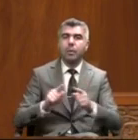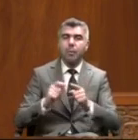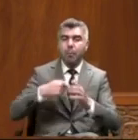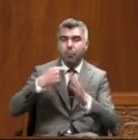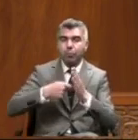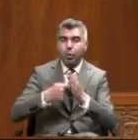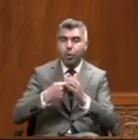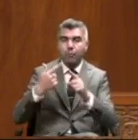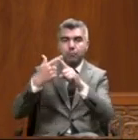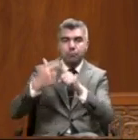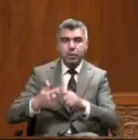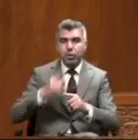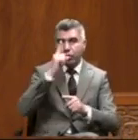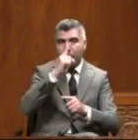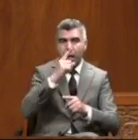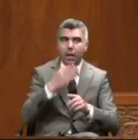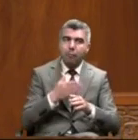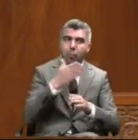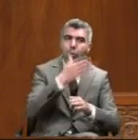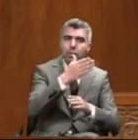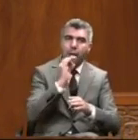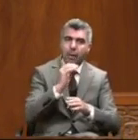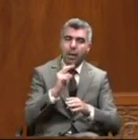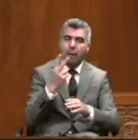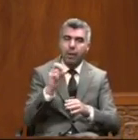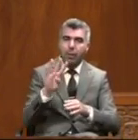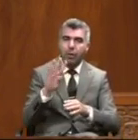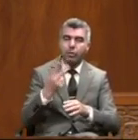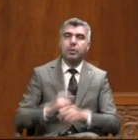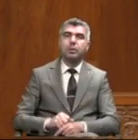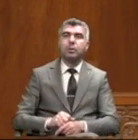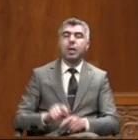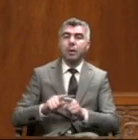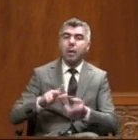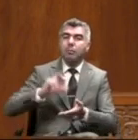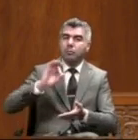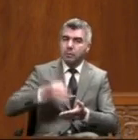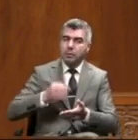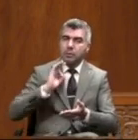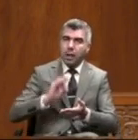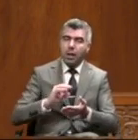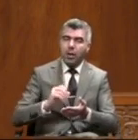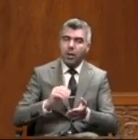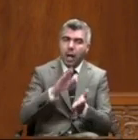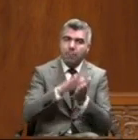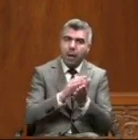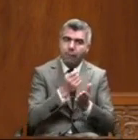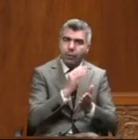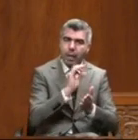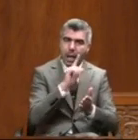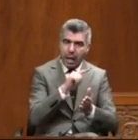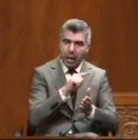المشروع المقبل ان شاء الله نتاع السنه المقبله مع الالتزام باستعمال كل الهوامش المتاحه